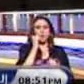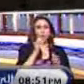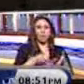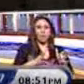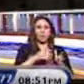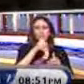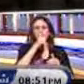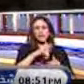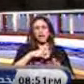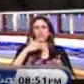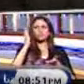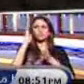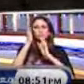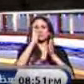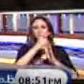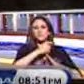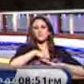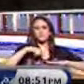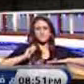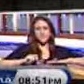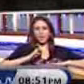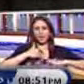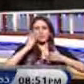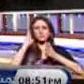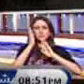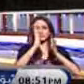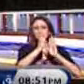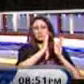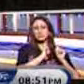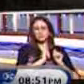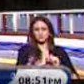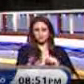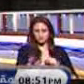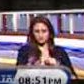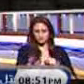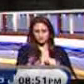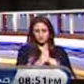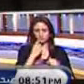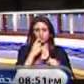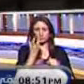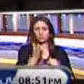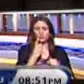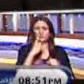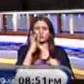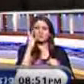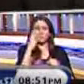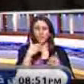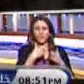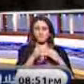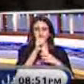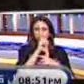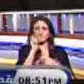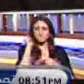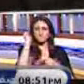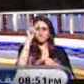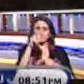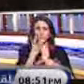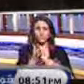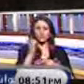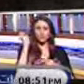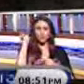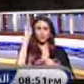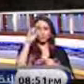بمحاوله اقتحام مبنى مديريه امن المنوفيه بالقاء عدد من الشماريخ على المبنى، مما